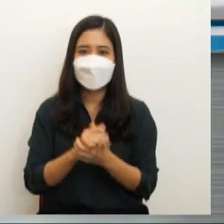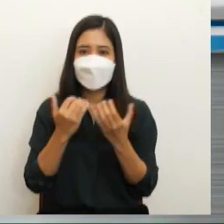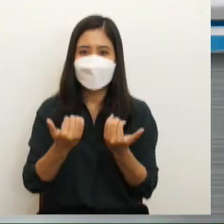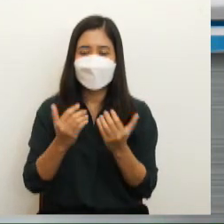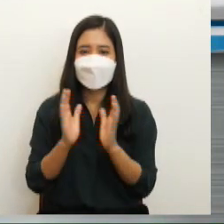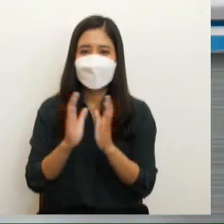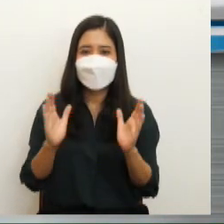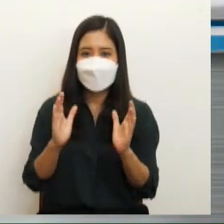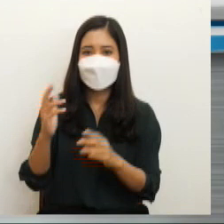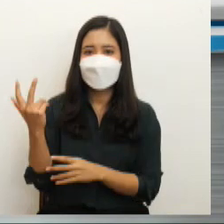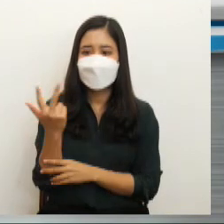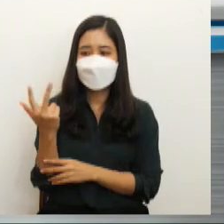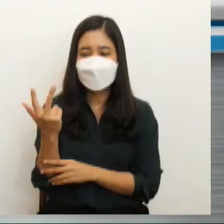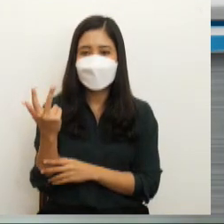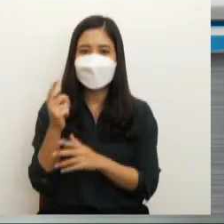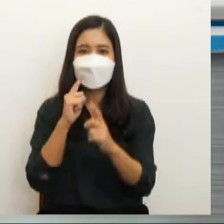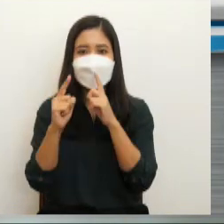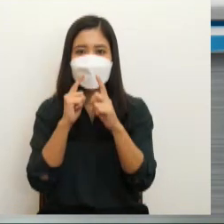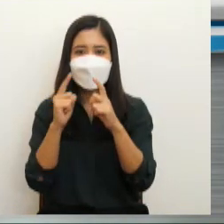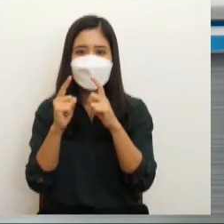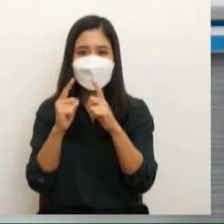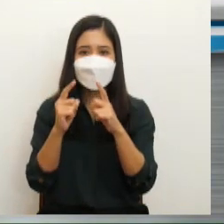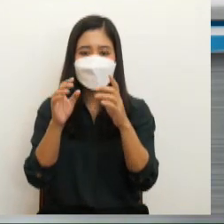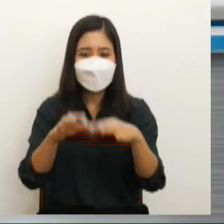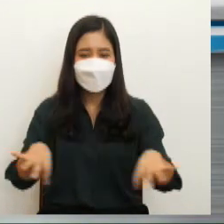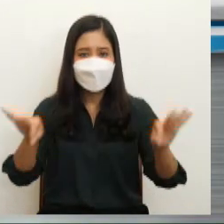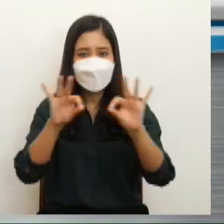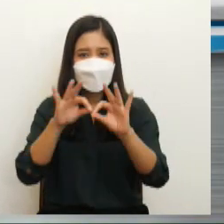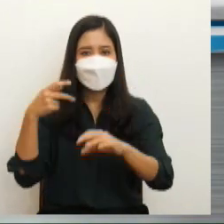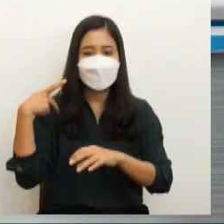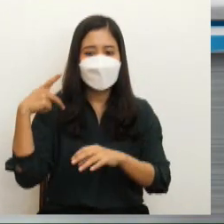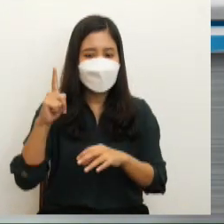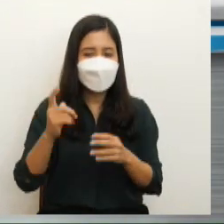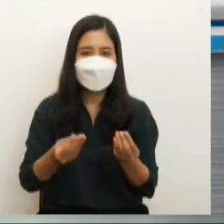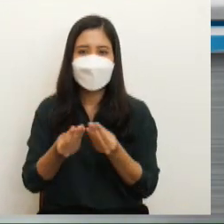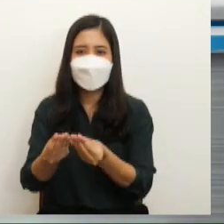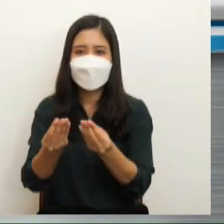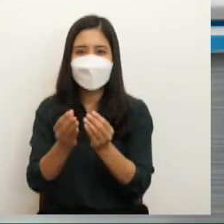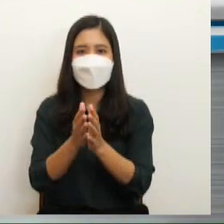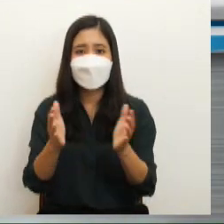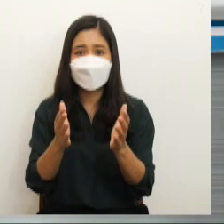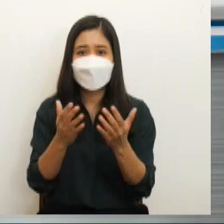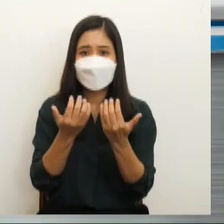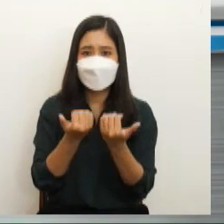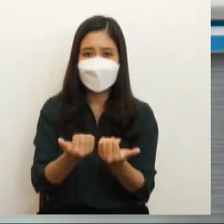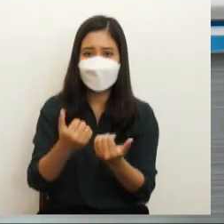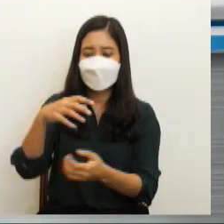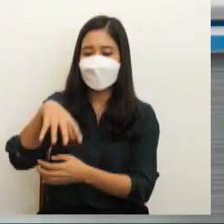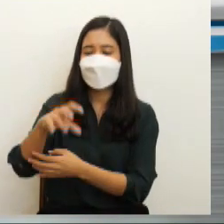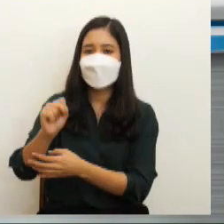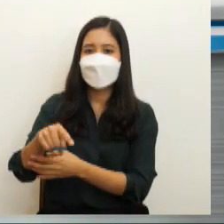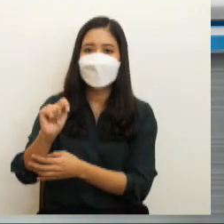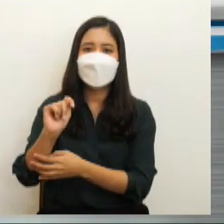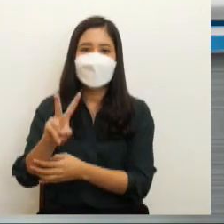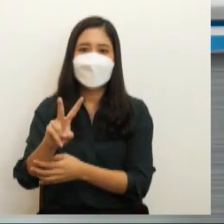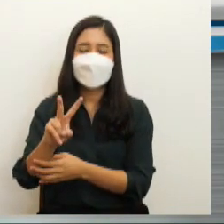3ท่านที่ได้มาพูดคุยให้ข้อมูลข้อแนะนำที่มีประโยชน์อย่างมากในวันนี้นะคะ ในช่วงของสบคสทสัญจรพบเ